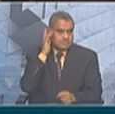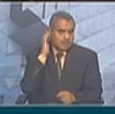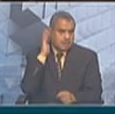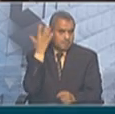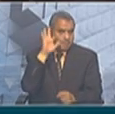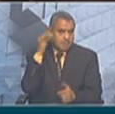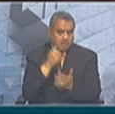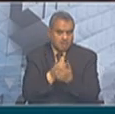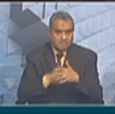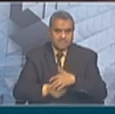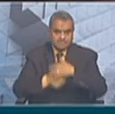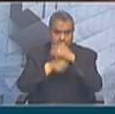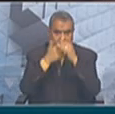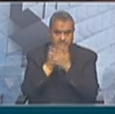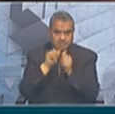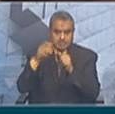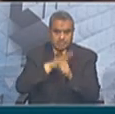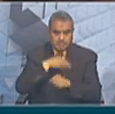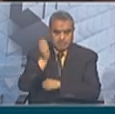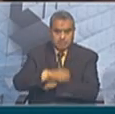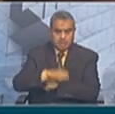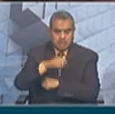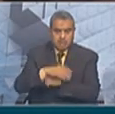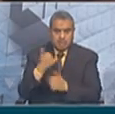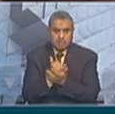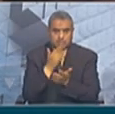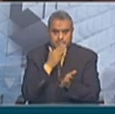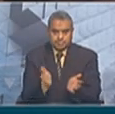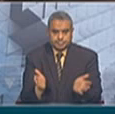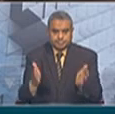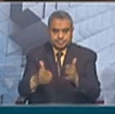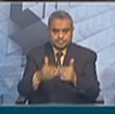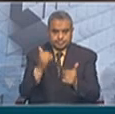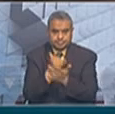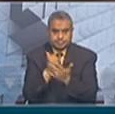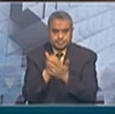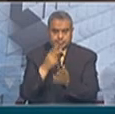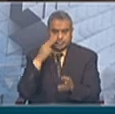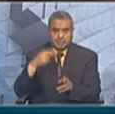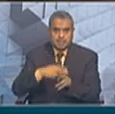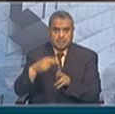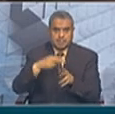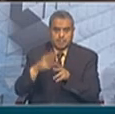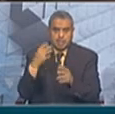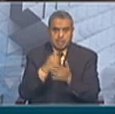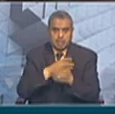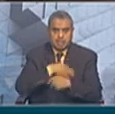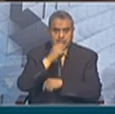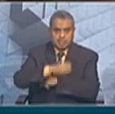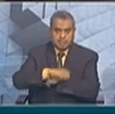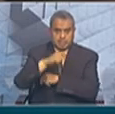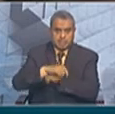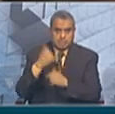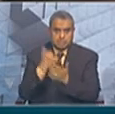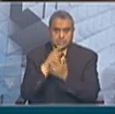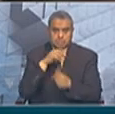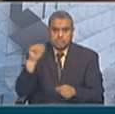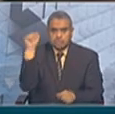وأستاذة القانون عينت قاضية للدائرة السابعة في محكمة الاستئناف الأمريكية في شيكاغو